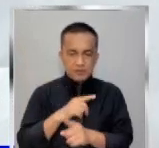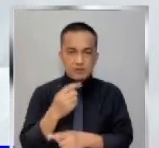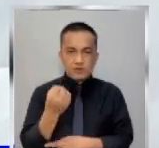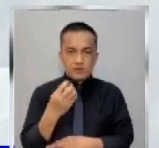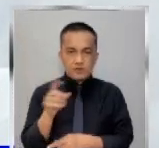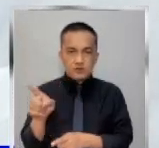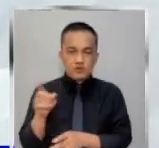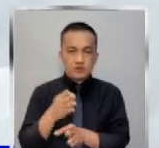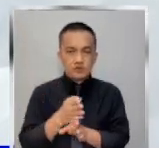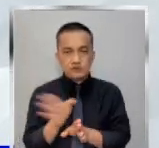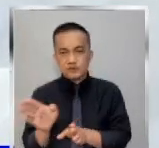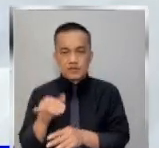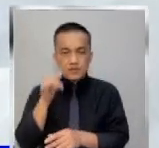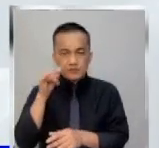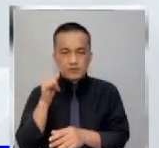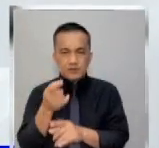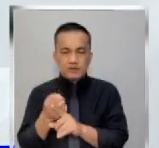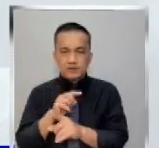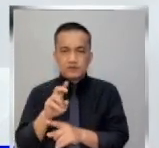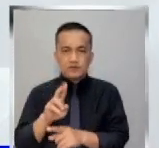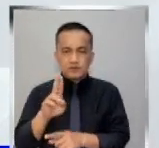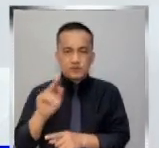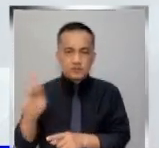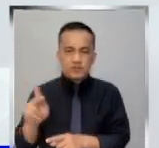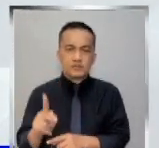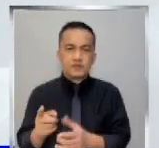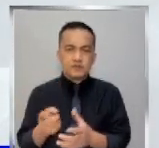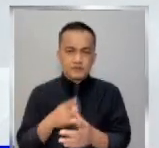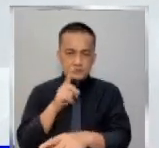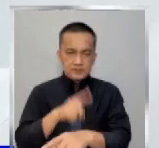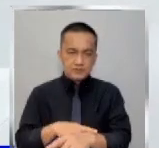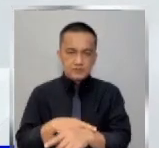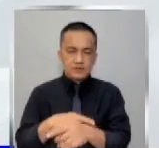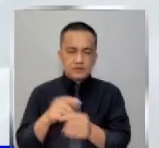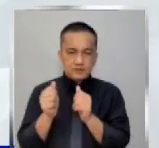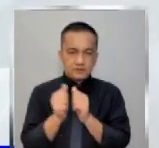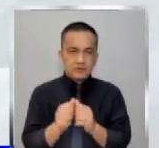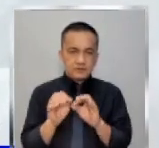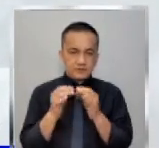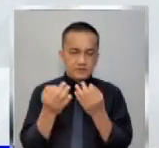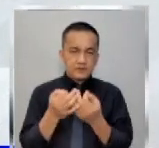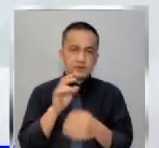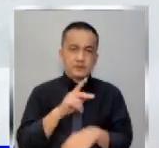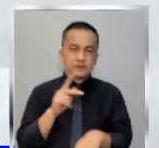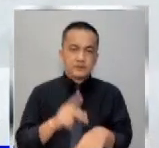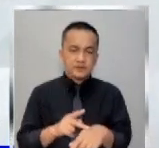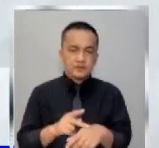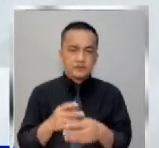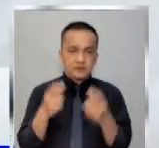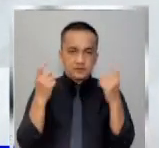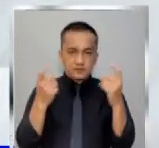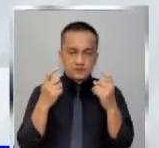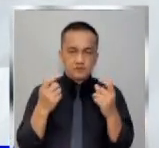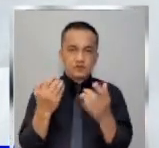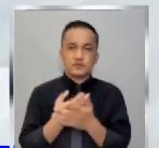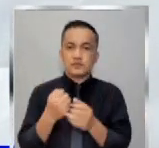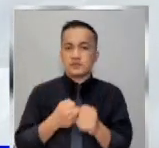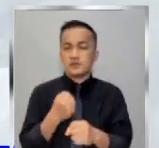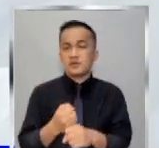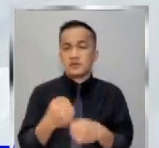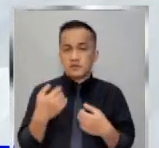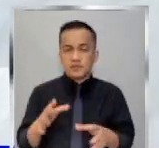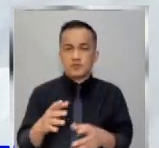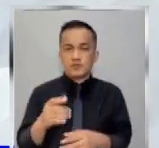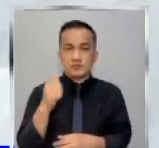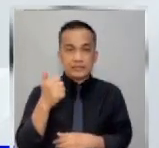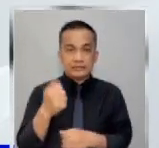kahapon ang kanyang flight mula UK. Unang beses sana niyang makakasama ang pamilya sa Pilipinas na magdiwang ng bagong taon matapos ang isang dekada. Pero